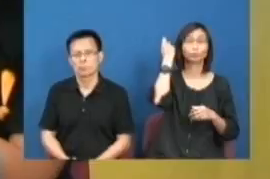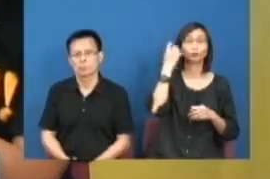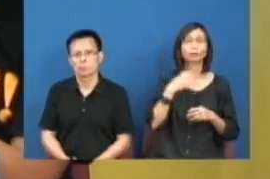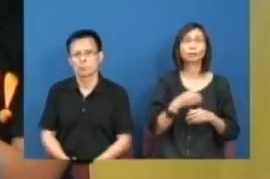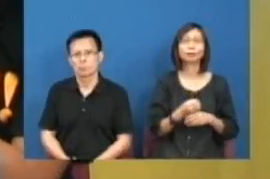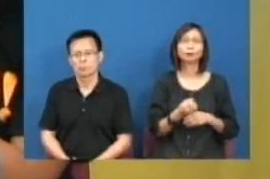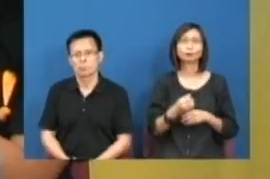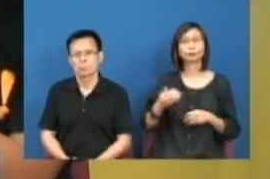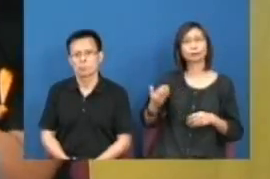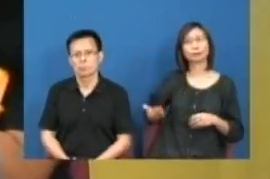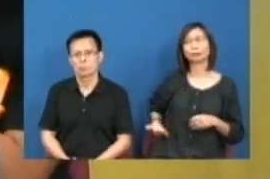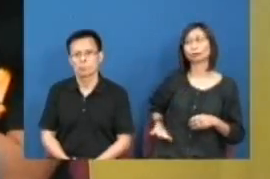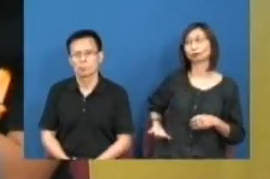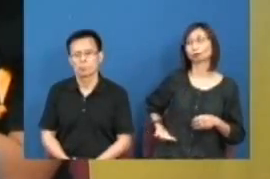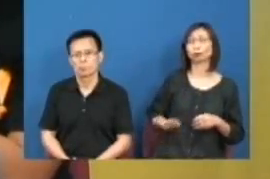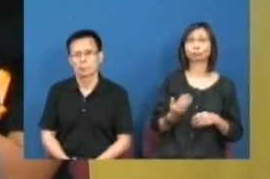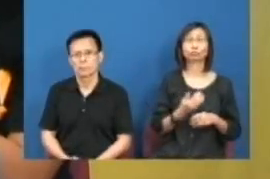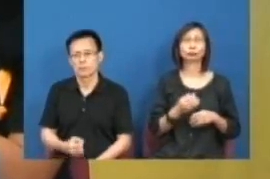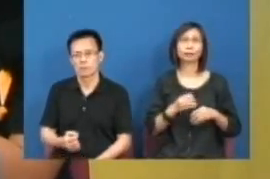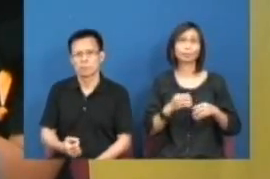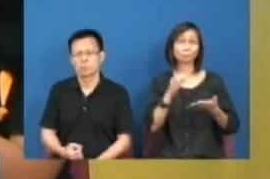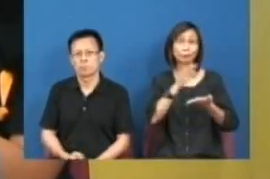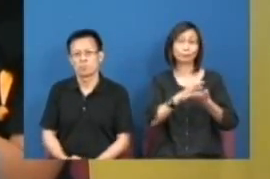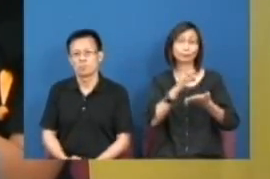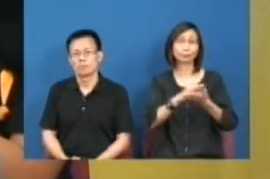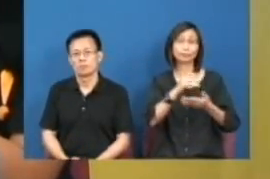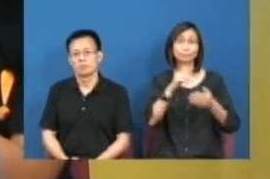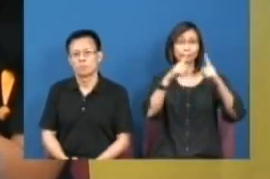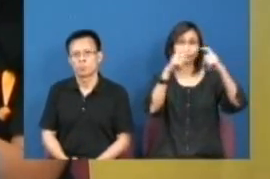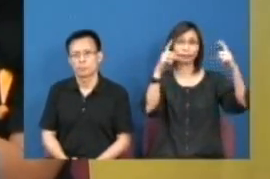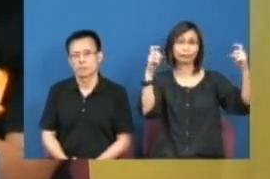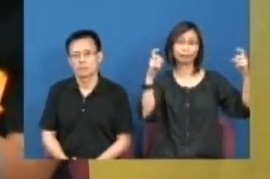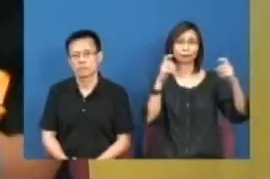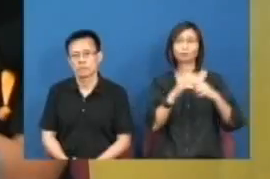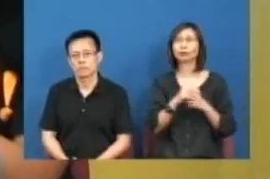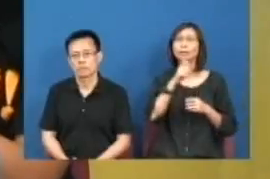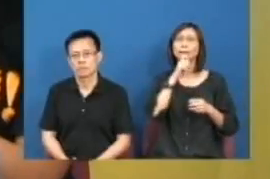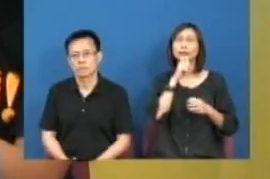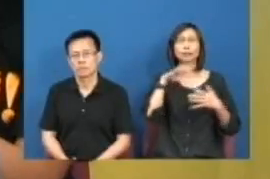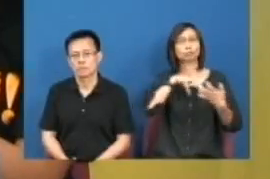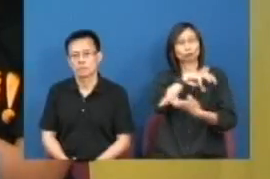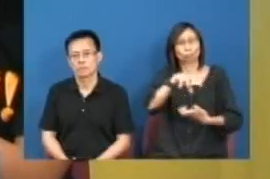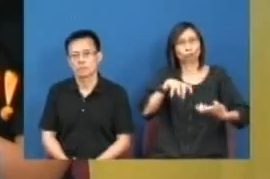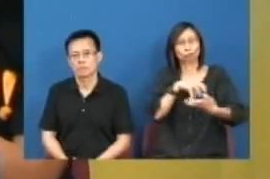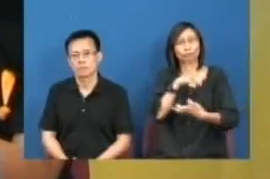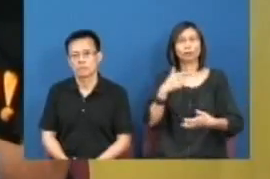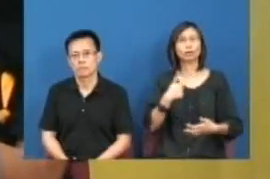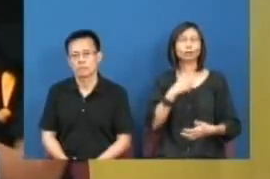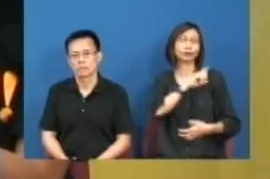廣東 增城， 其實有依一個嗱，用國內俗語就叫動亂啦，咁我哋俗語就係